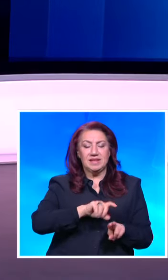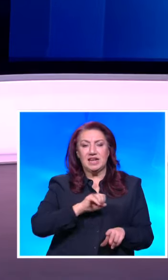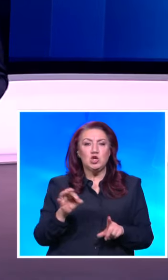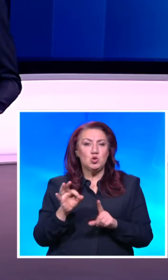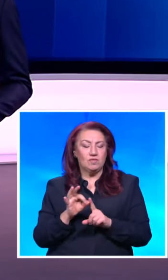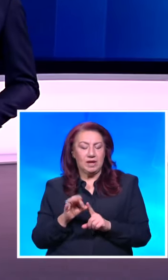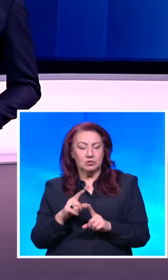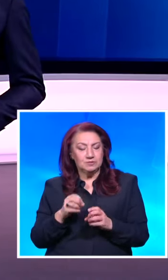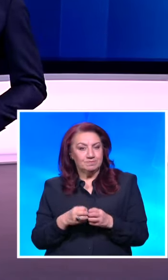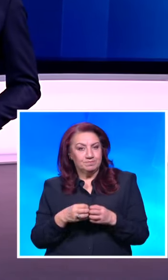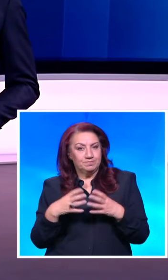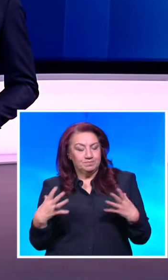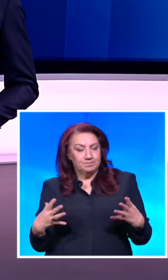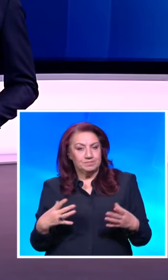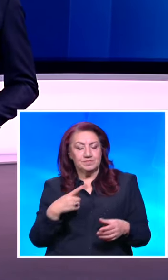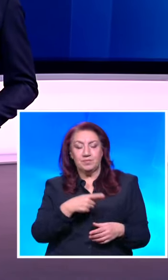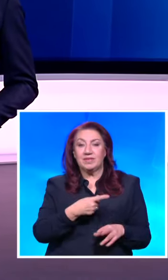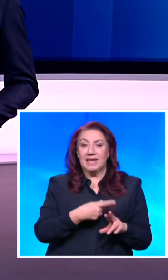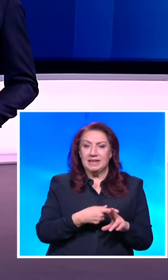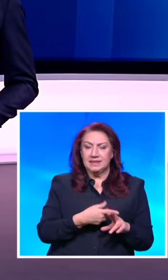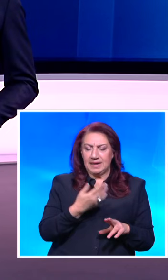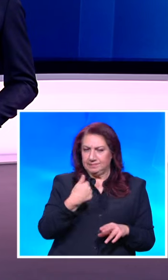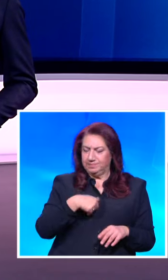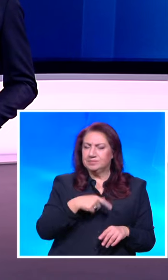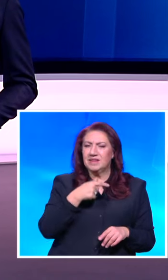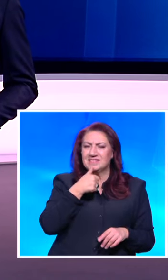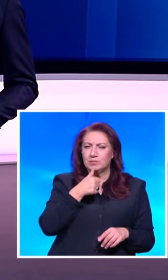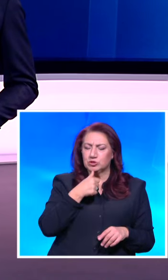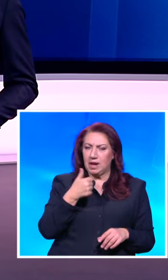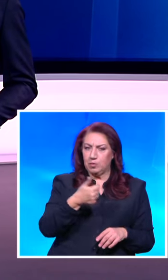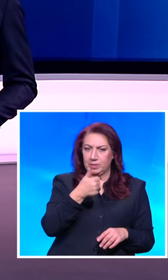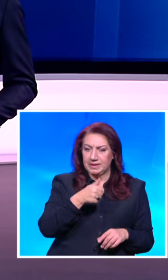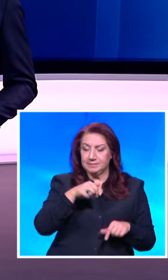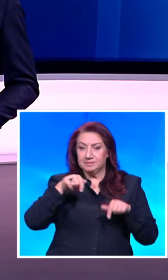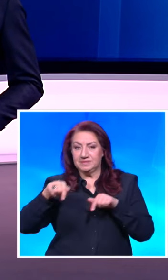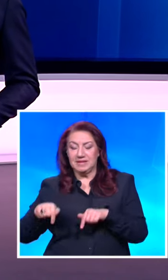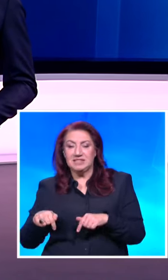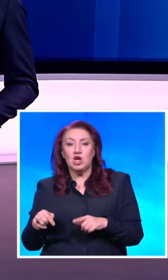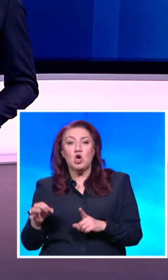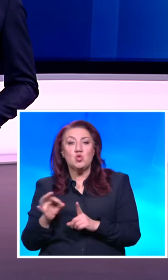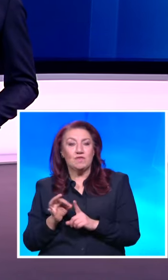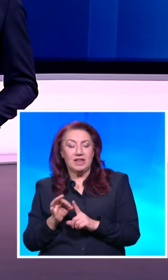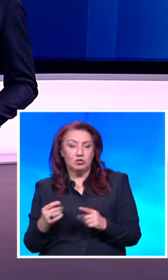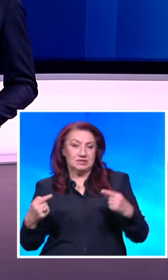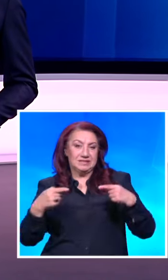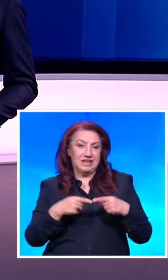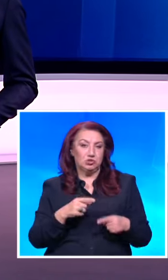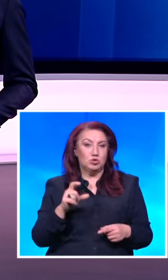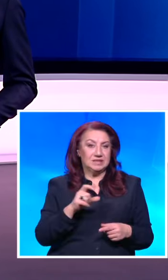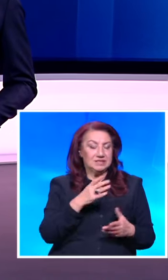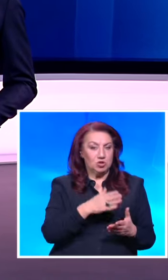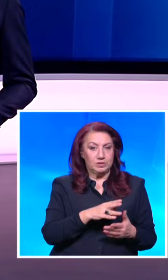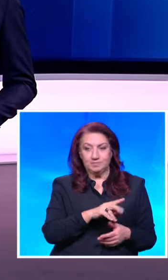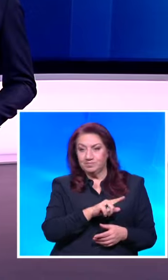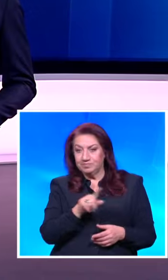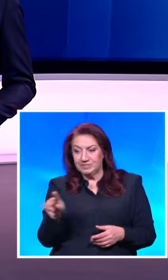работата си през уикенда, но тази вечер Ювентус е изправен пред сериозно предизвикателство – гостуващият Сасуоло. Нито Интер, нито Ювентус успяха да вземат